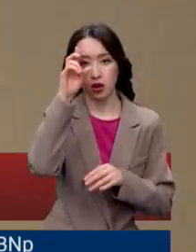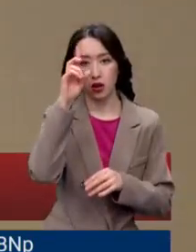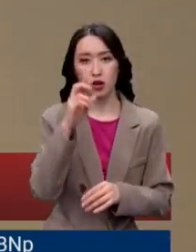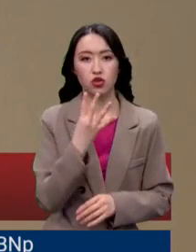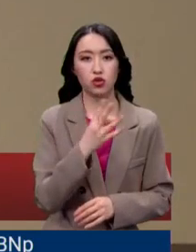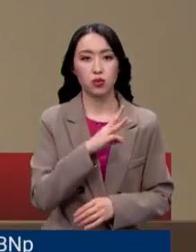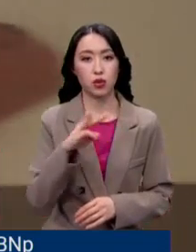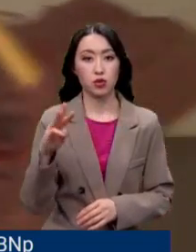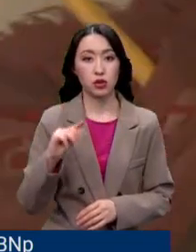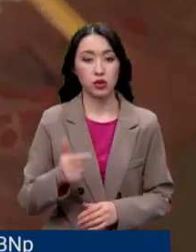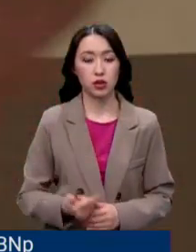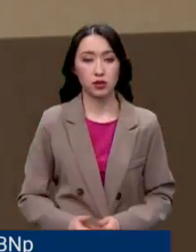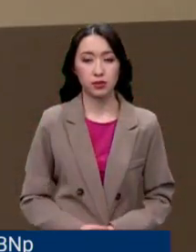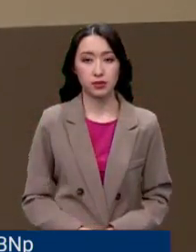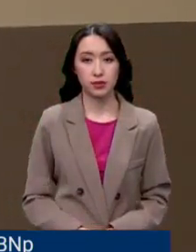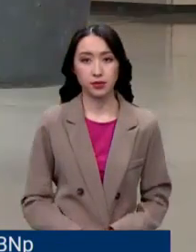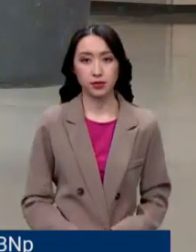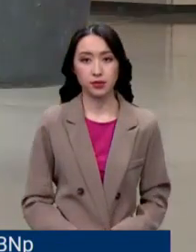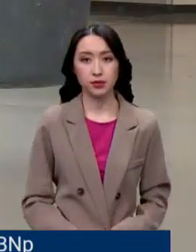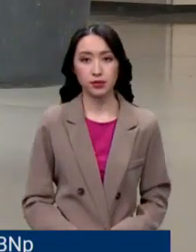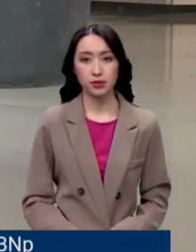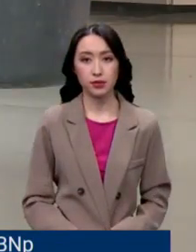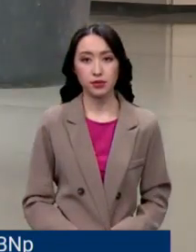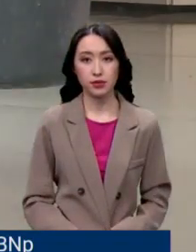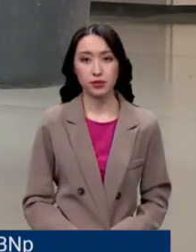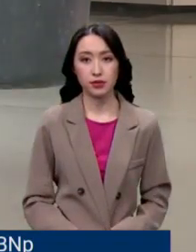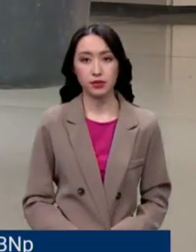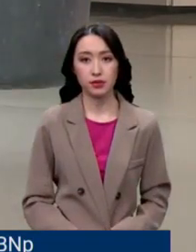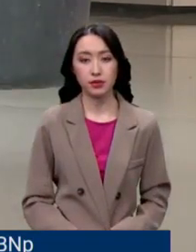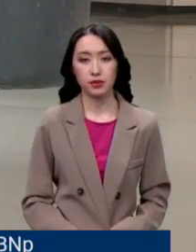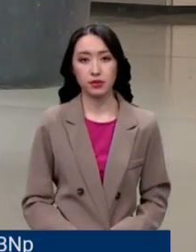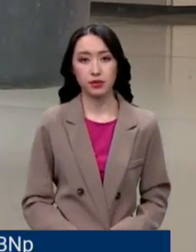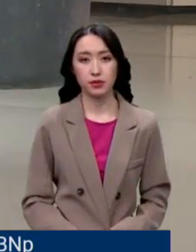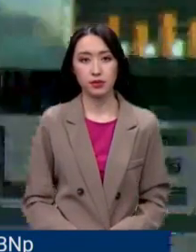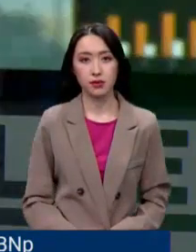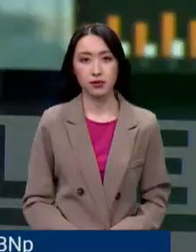4 миллионов тенге. Вера Шеллер, Дмитрий Оборок, телеканал «Атамикен Бизнес».